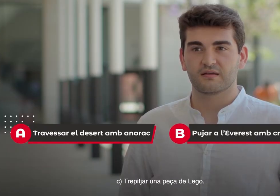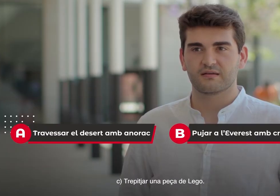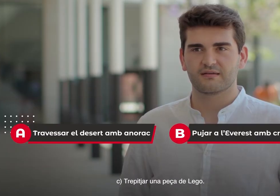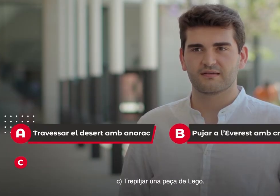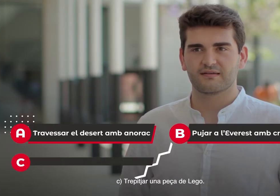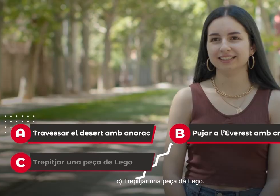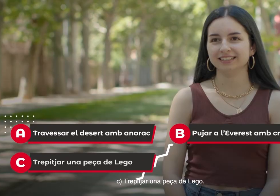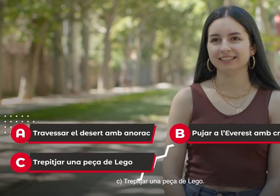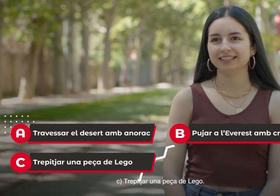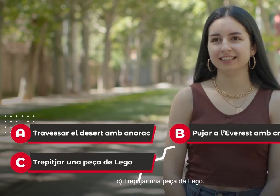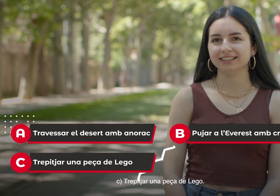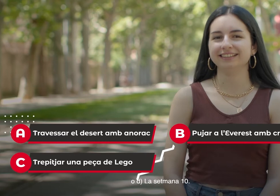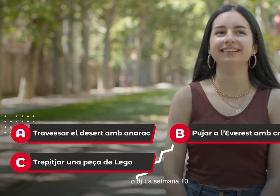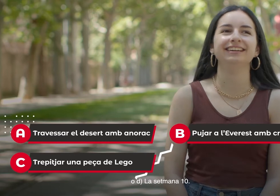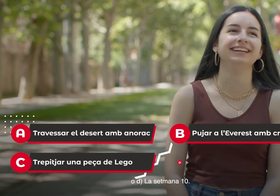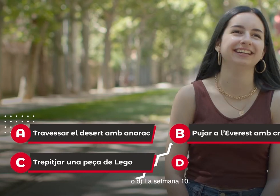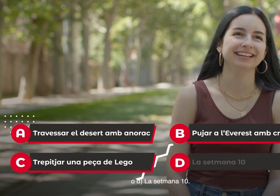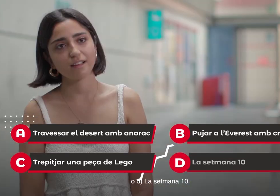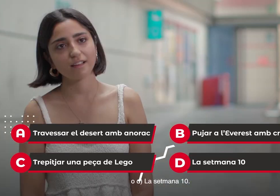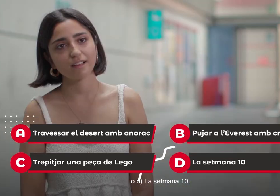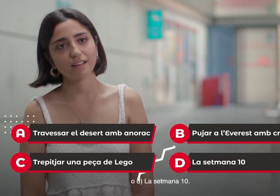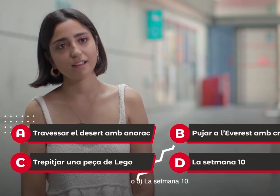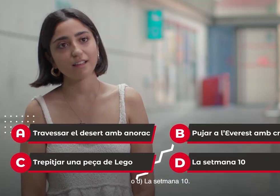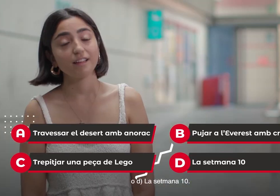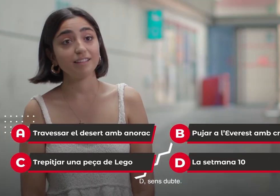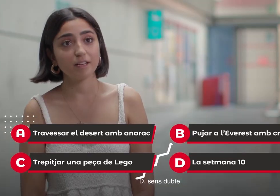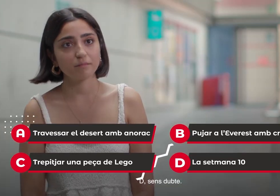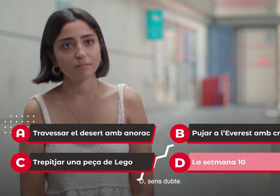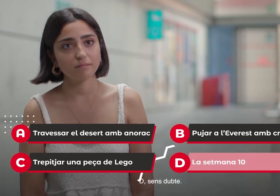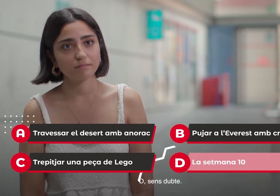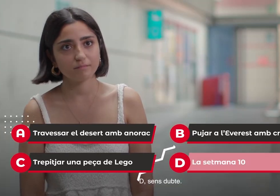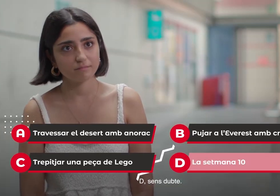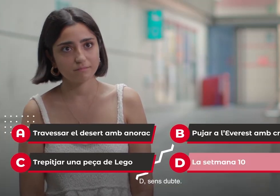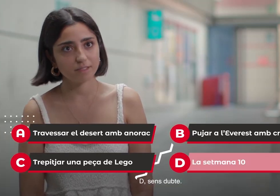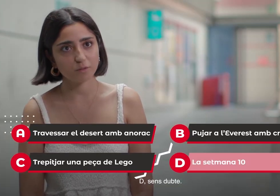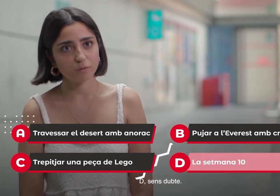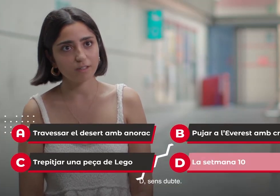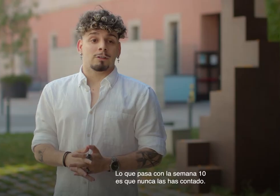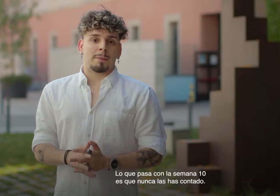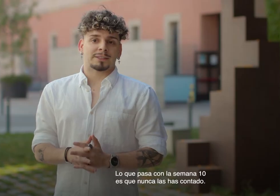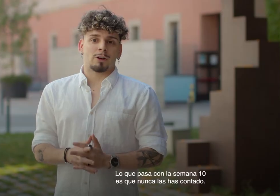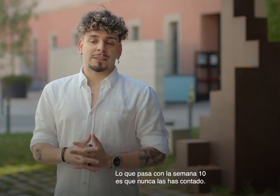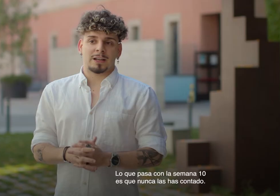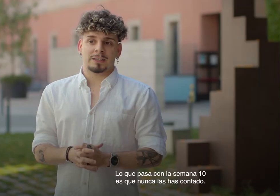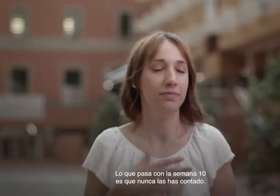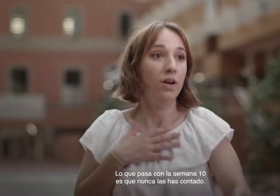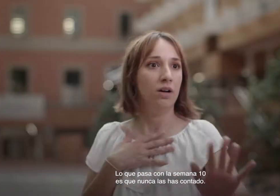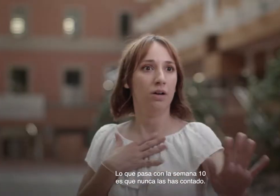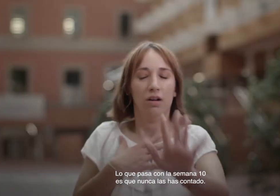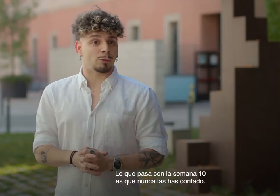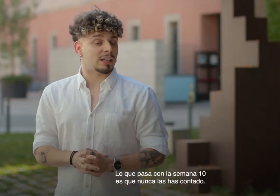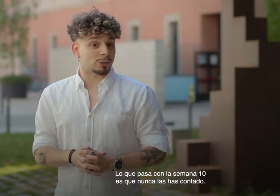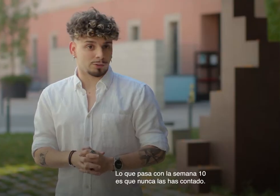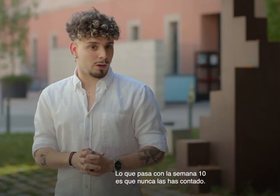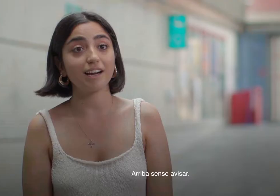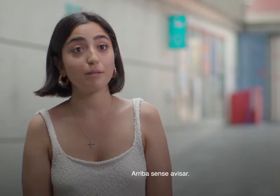C, trepitjar una peça de Lego. O D, la setmana 10. D, sens dubte. Lo que pasa con la semana 10